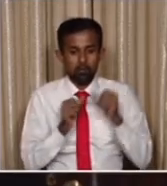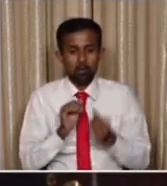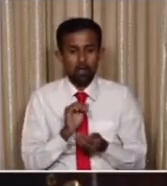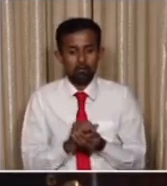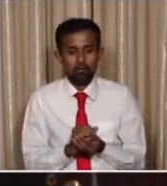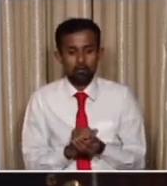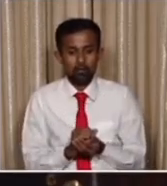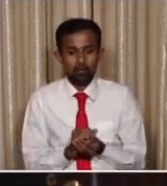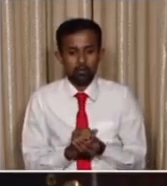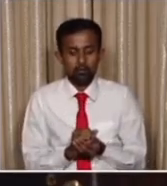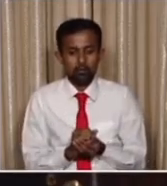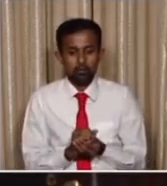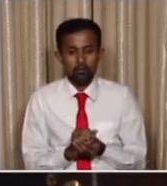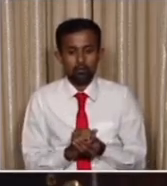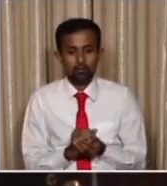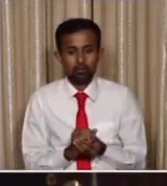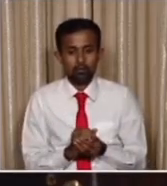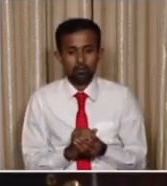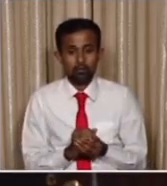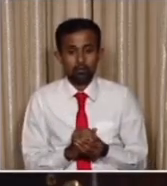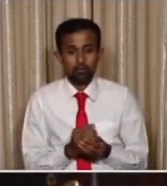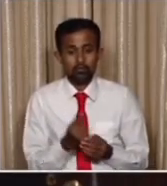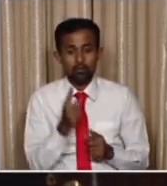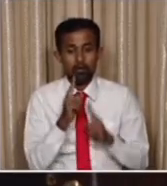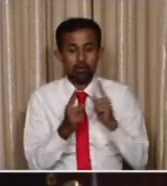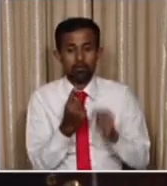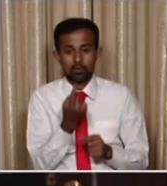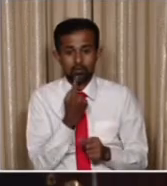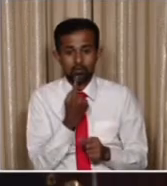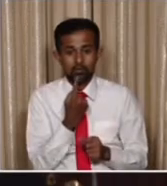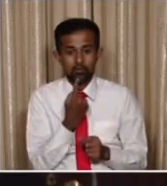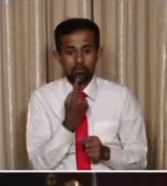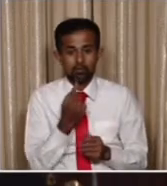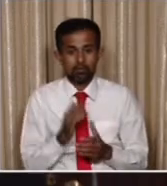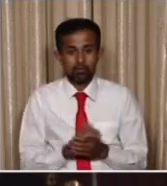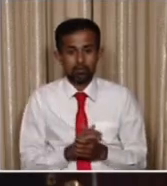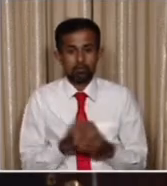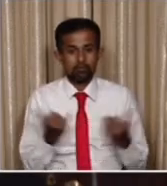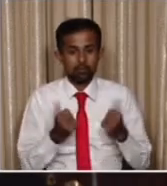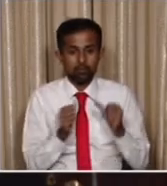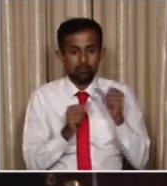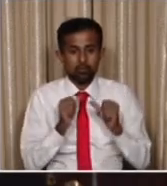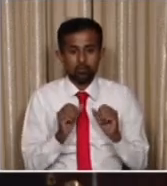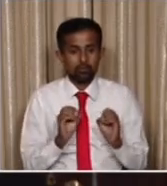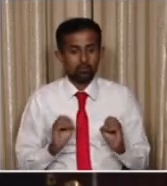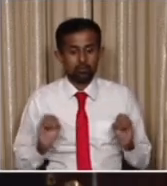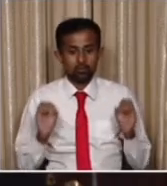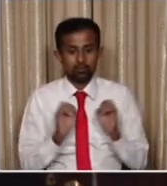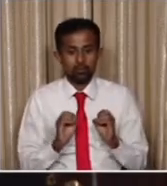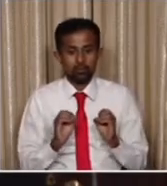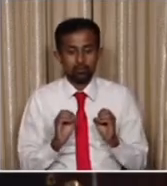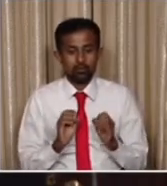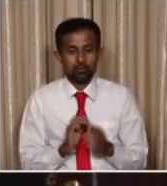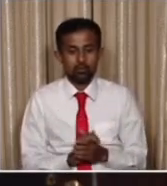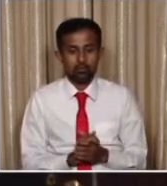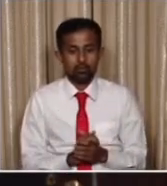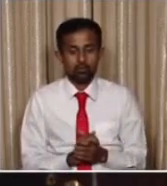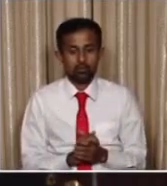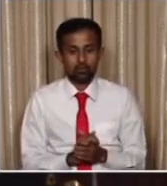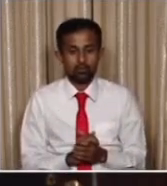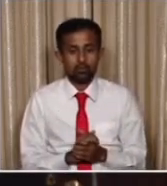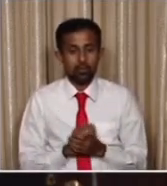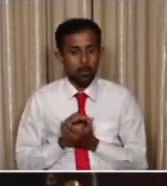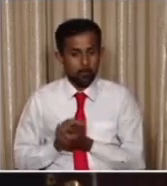කියලා. ඒ කතා කියනකොට අපිට කියපු කතා තමයි රටේ එහෙම බාල ඖෂධ කියලා දෙයක් නැහැ කියලා. මේ තියෙනවා මගේ